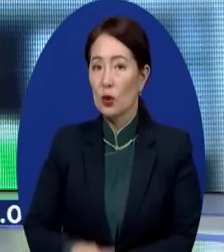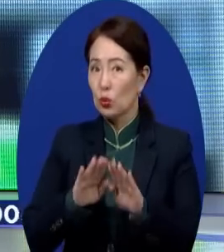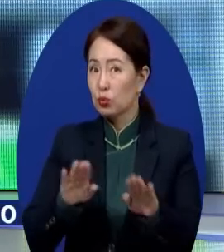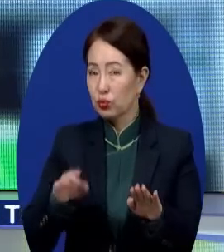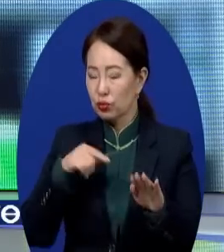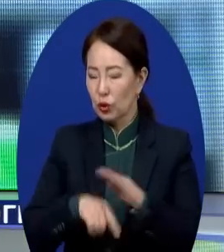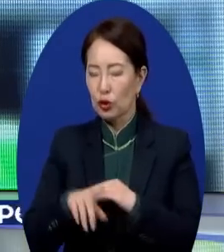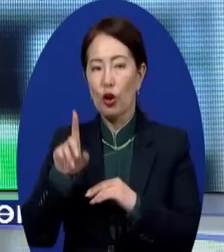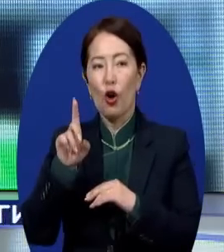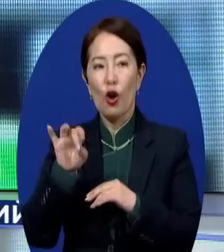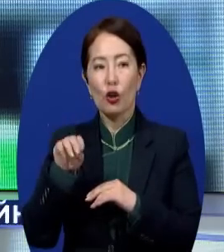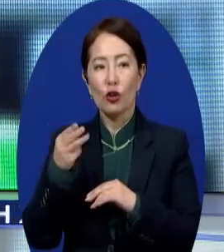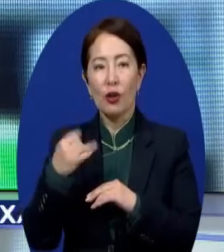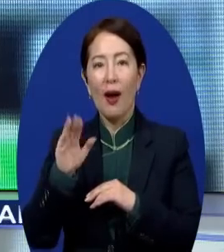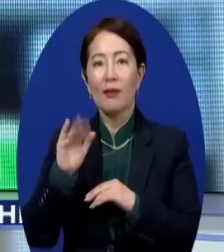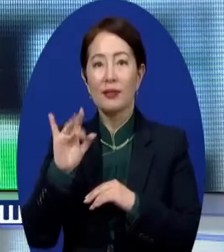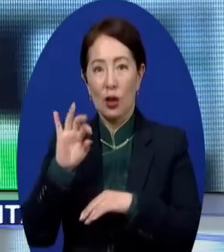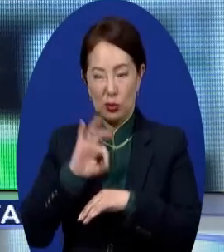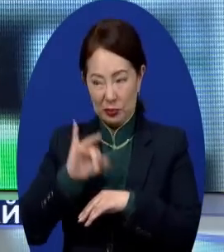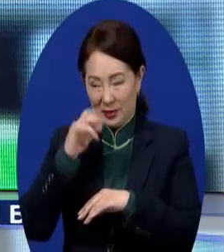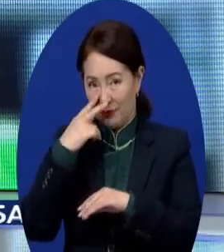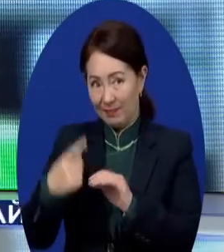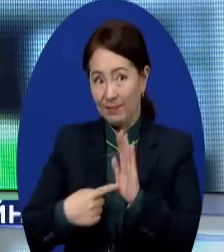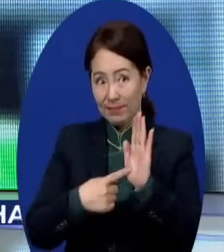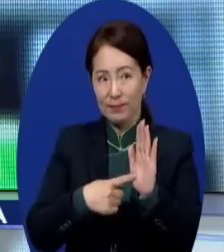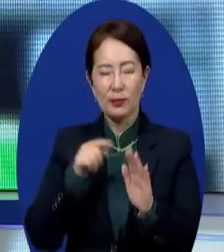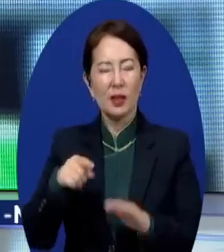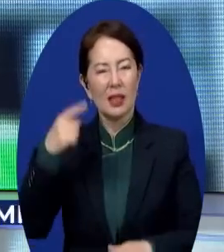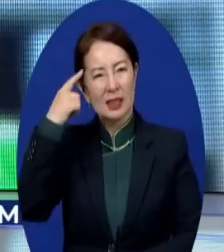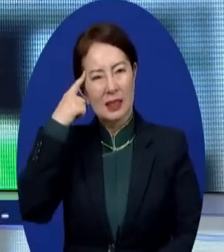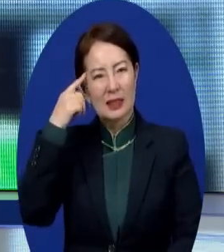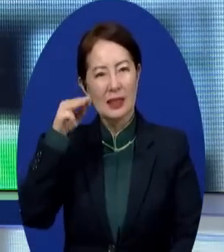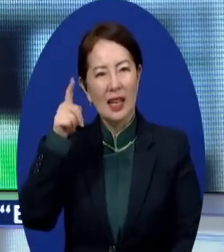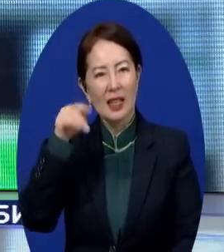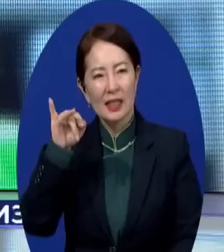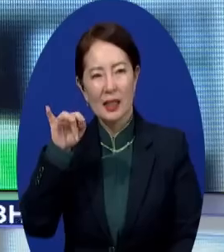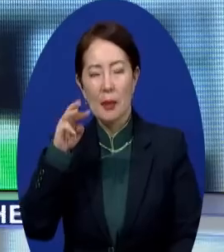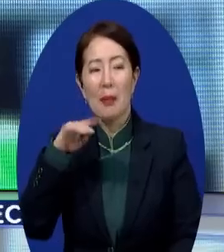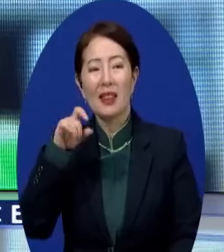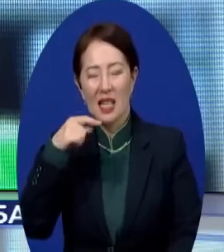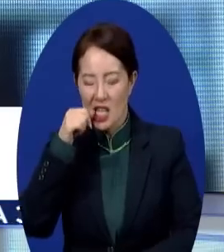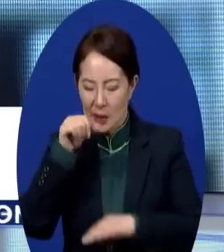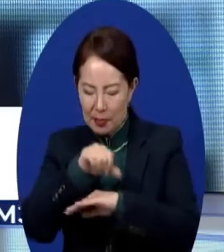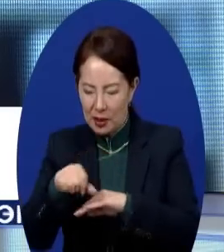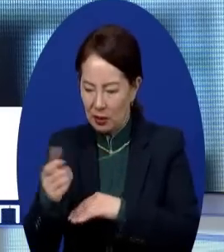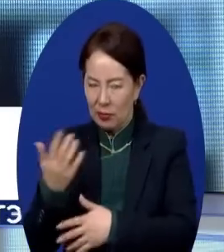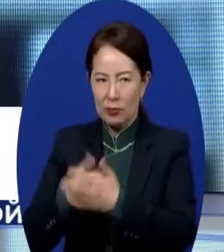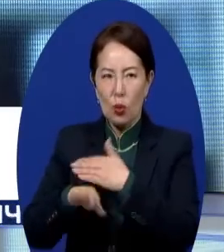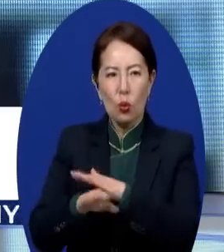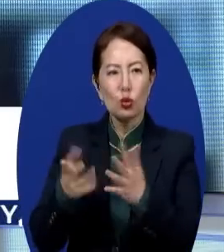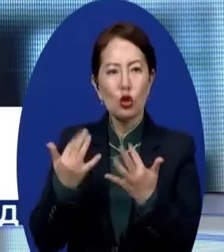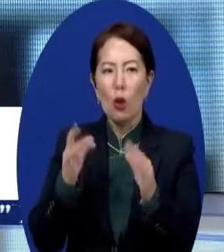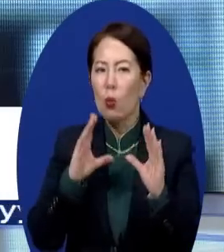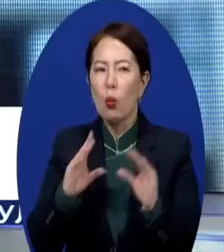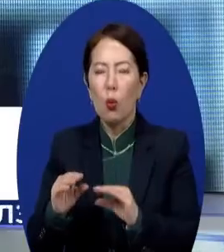Хүүхдүүдийн дунд хорт хавдрын өвчлөл их байгааг та бүхэнд үзүүллээ. За тэгвэл тарих мэдрэлийн одоо месаст орж байгаа хүүхдүүдийн тоо буурахгүй байна. Шаасны нэрэмжт